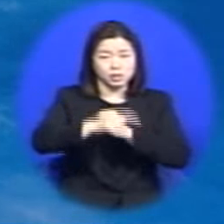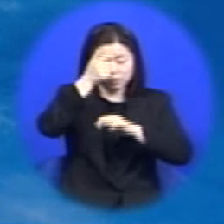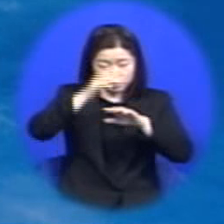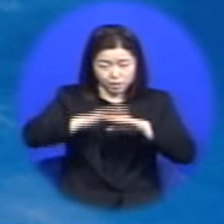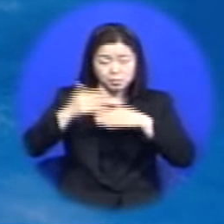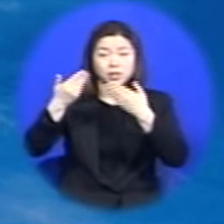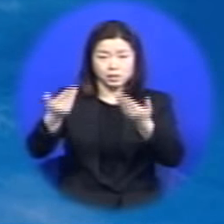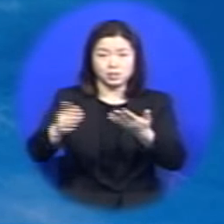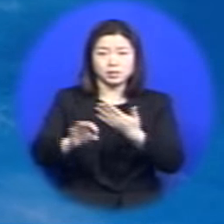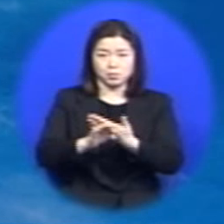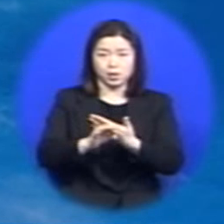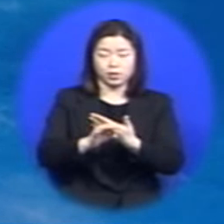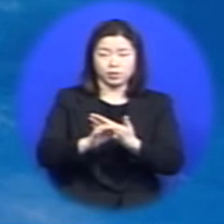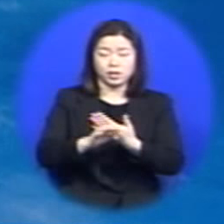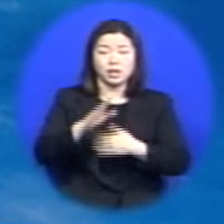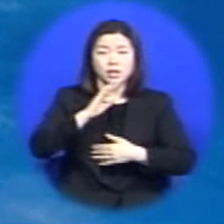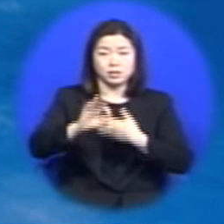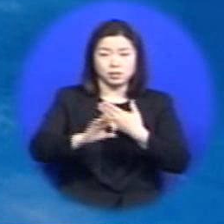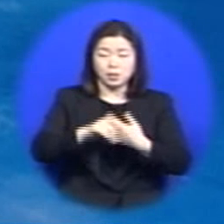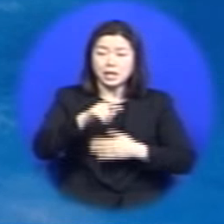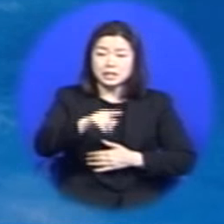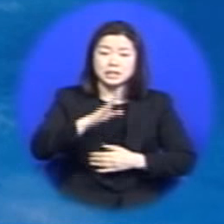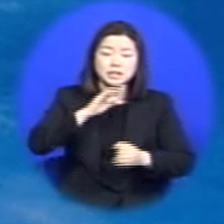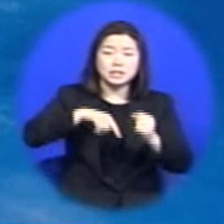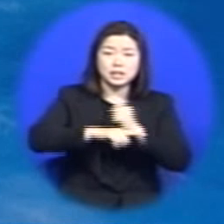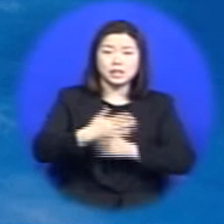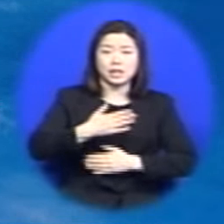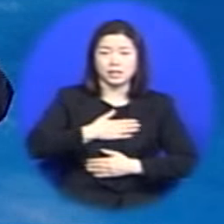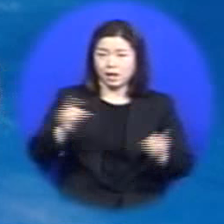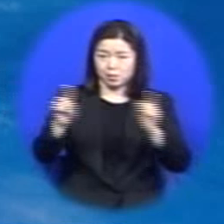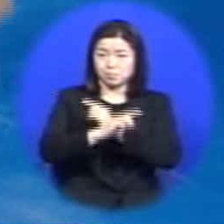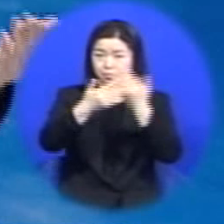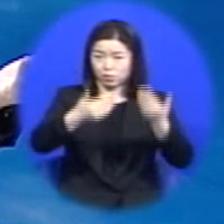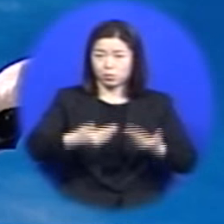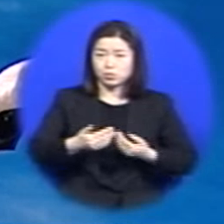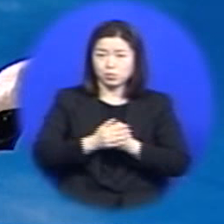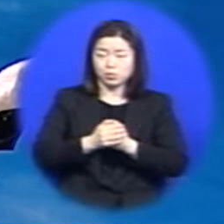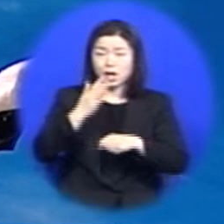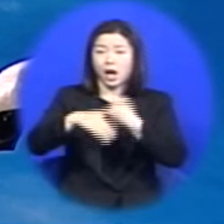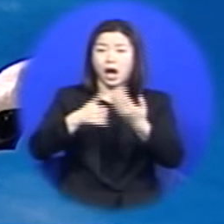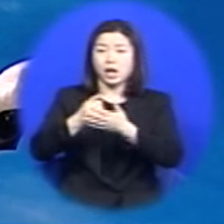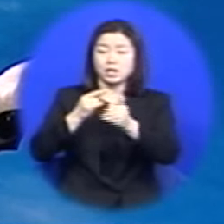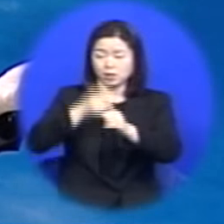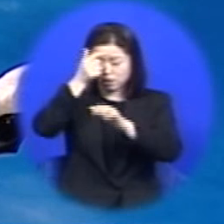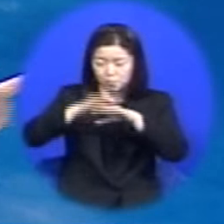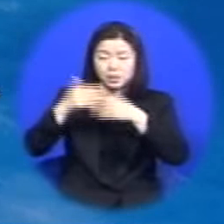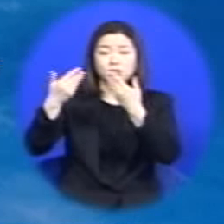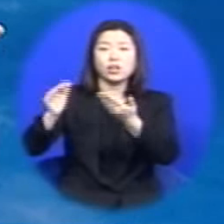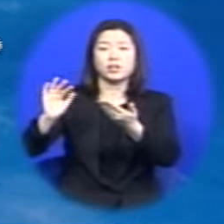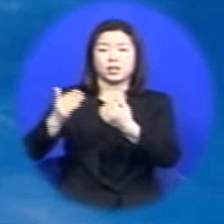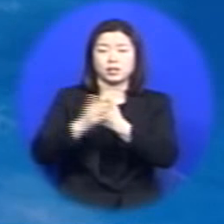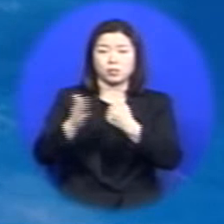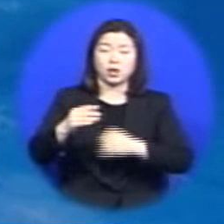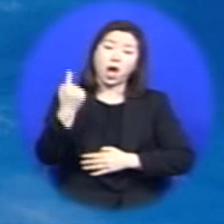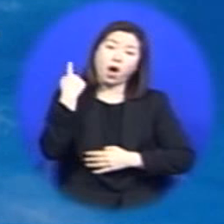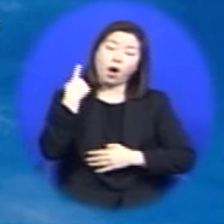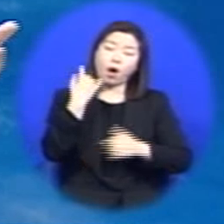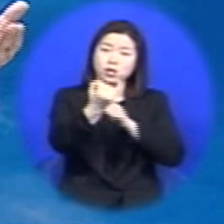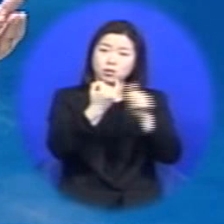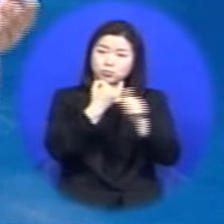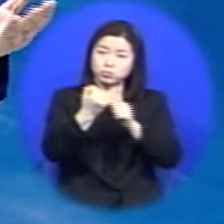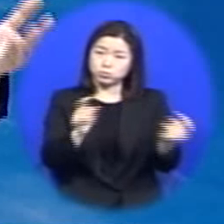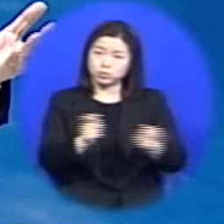예배드리면 그러면 그 진리가 나를 바꿔요. 하나님께 예배드려야 되니까. 어제 부부싸움 하시고